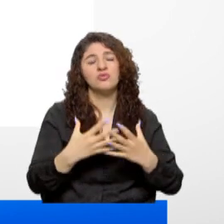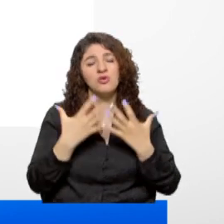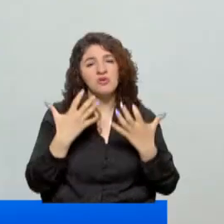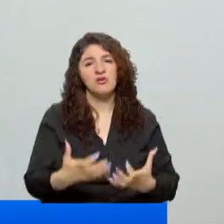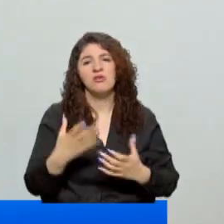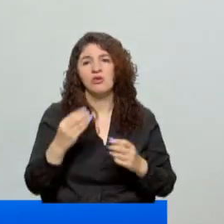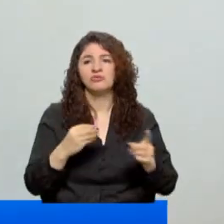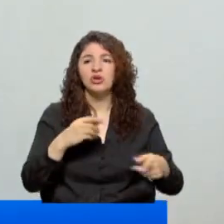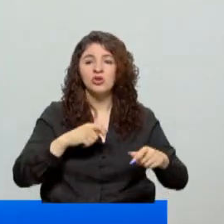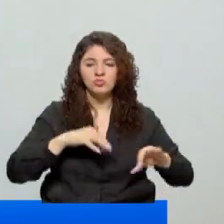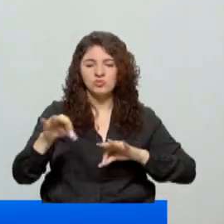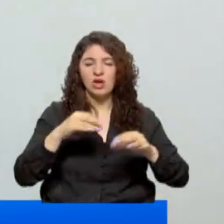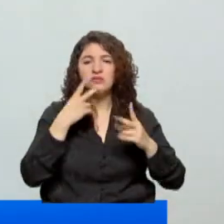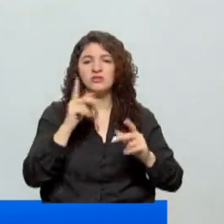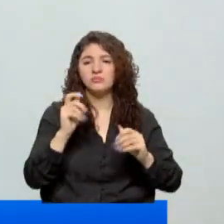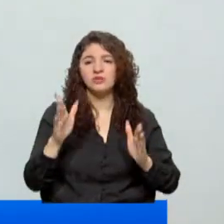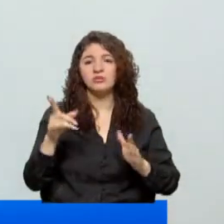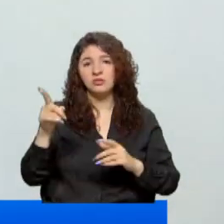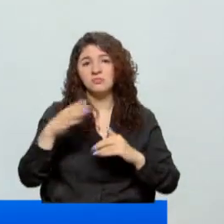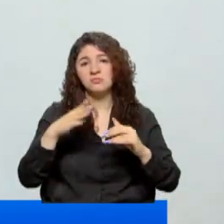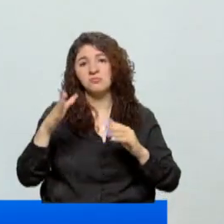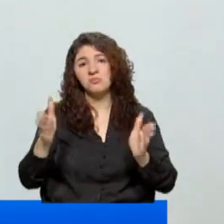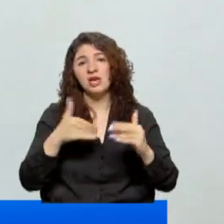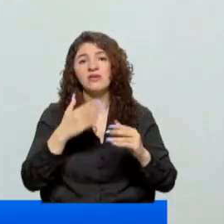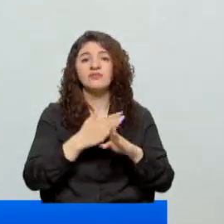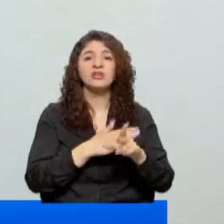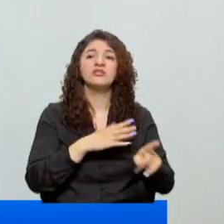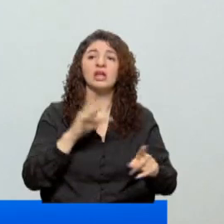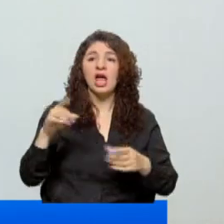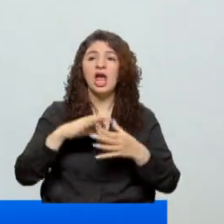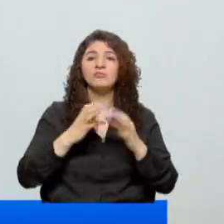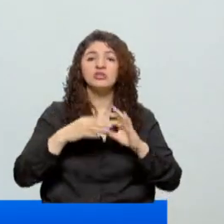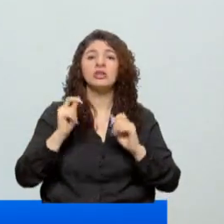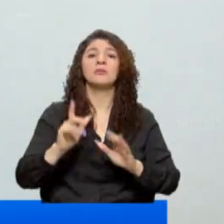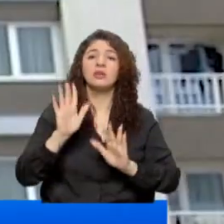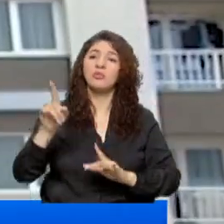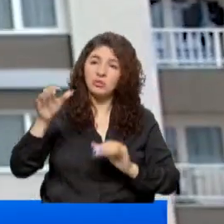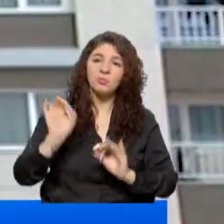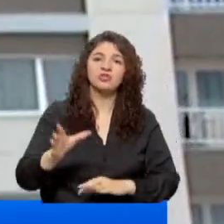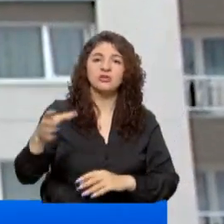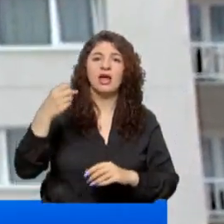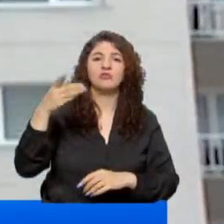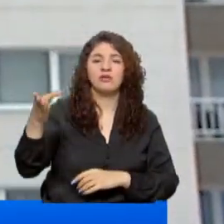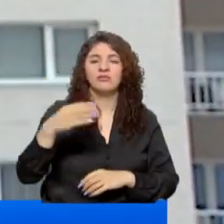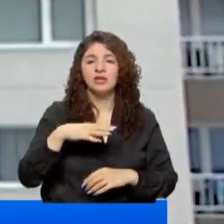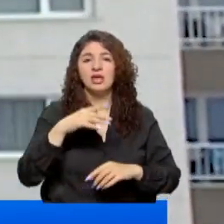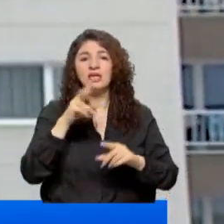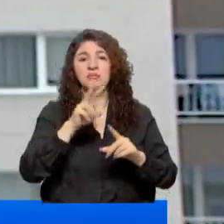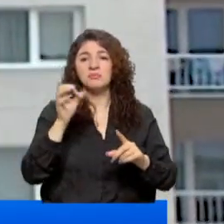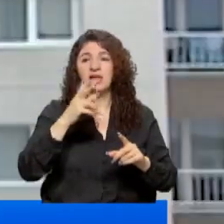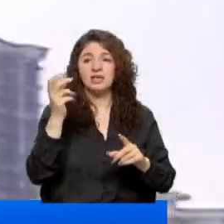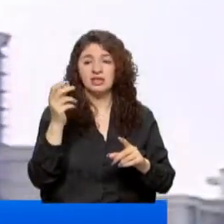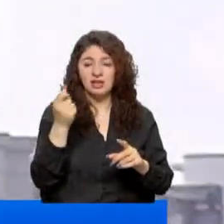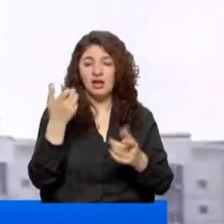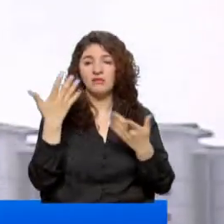çok büyük olacaktır müteahhitlere açıkladı paketi vatandaşa değil Tayyip Erdoğan emlakçılık yapmadı kalmıştı Ona da başladı İnşaat sektörüne 20